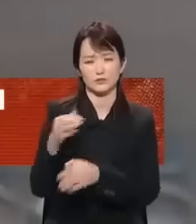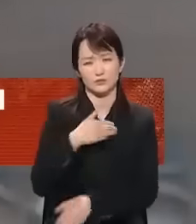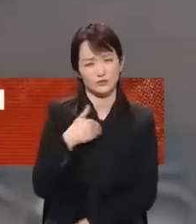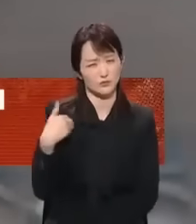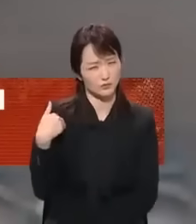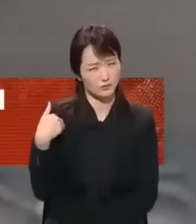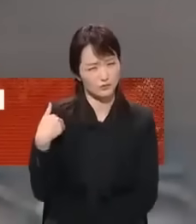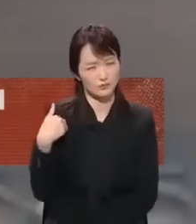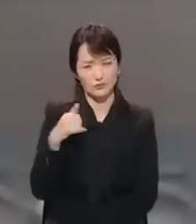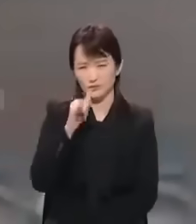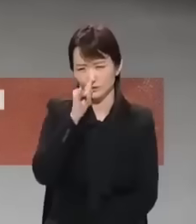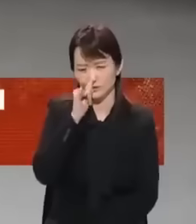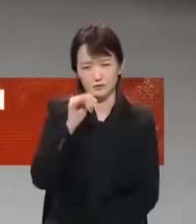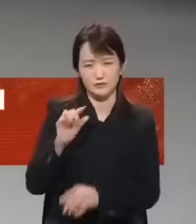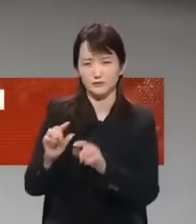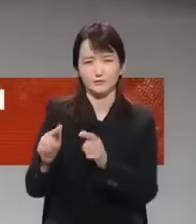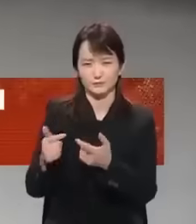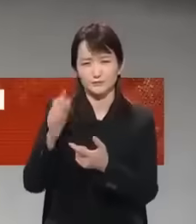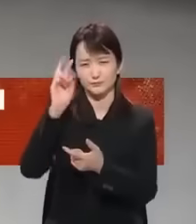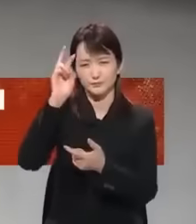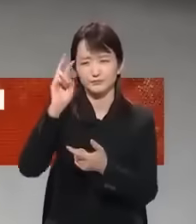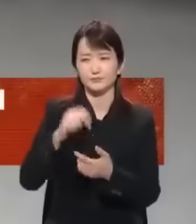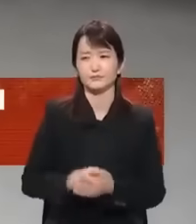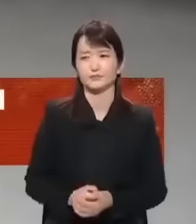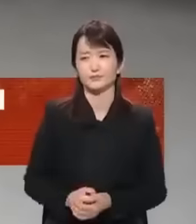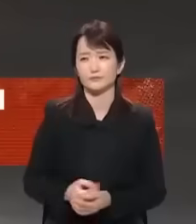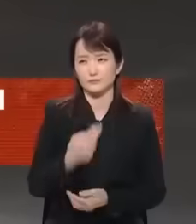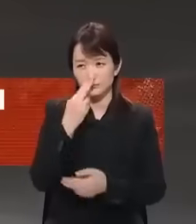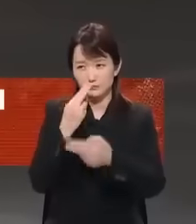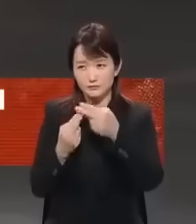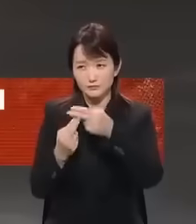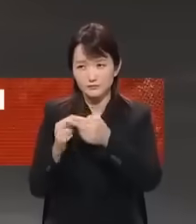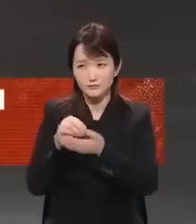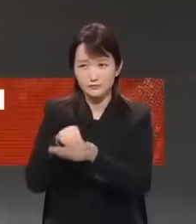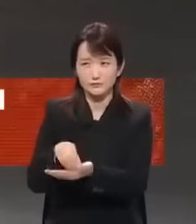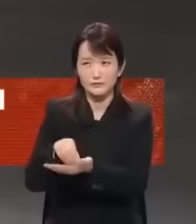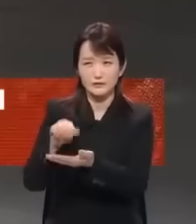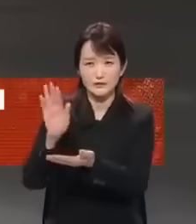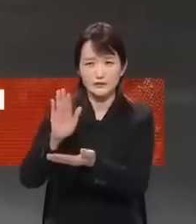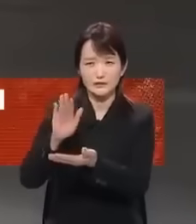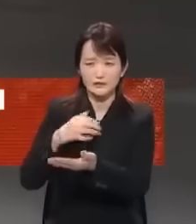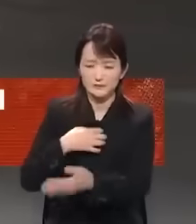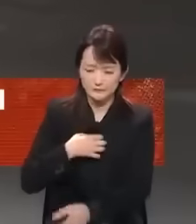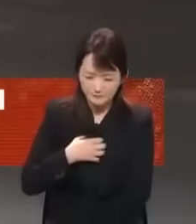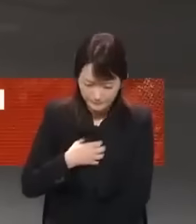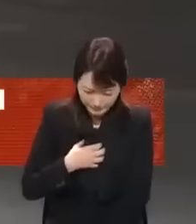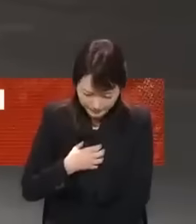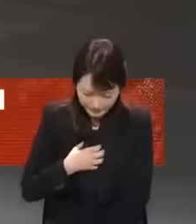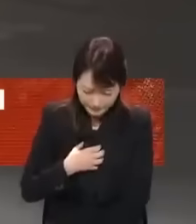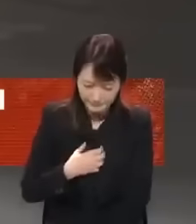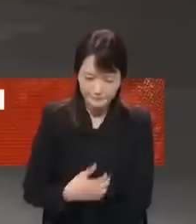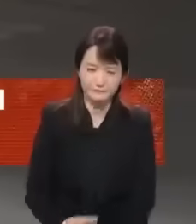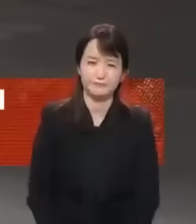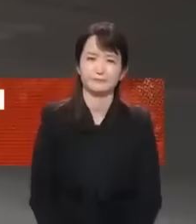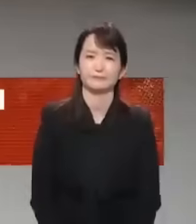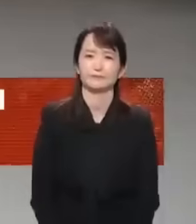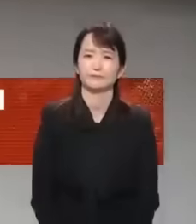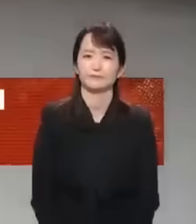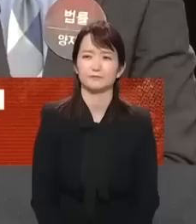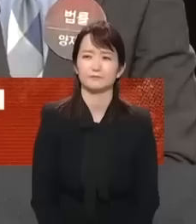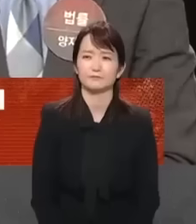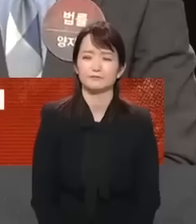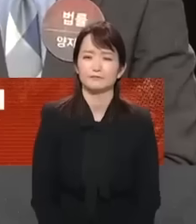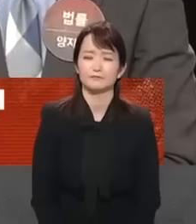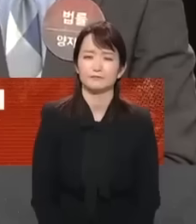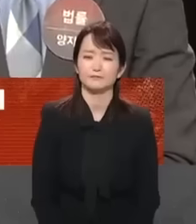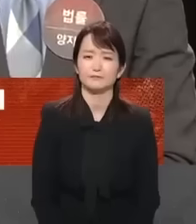않는 그런 상황이거든요 게다가 보험도 가입이 안 됐다는게 정말 더 걱정스러운 상황이어서 사실 이제